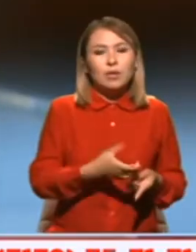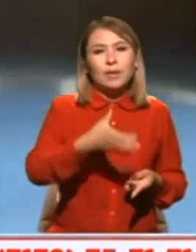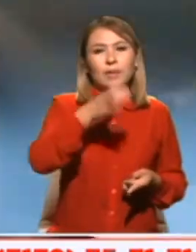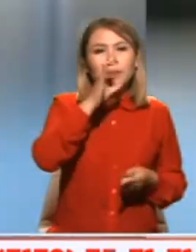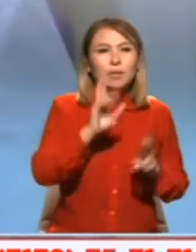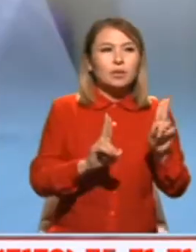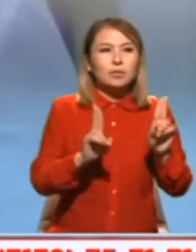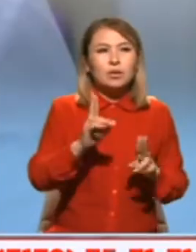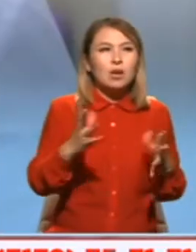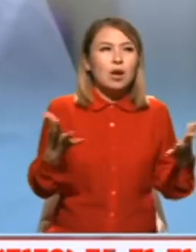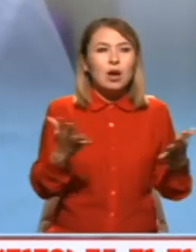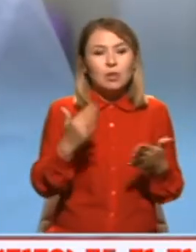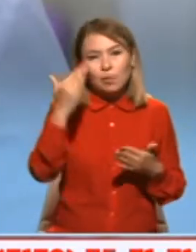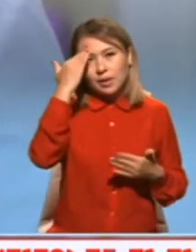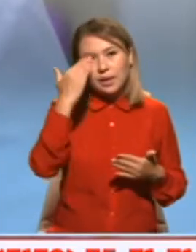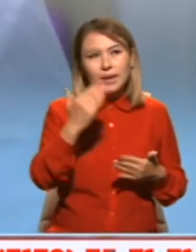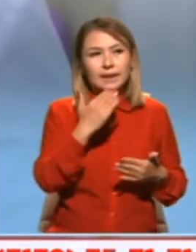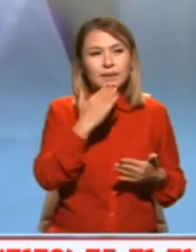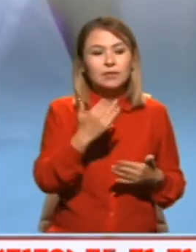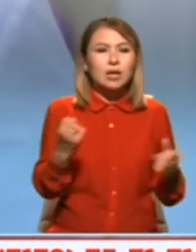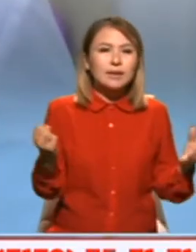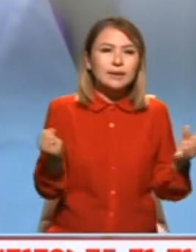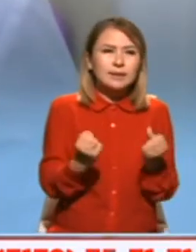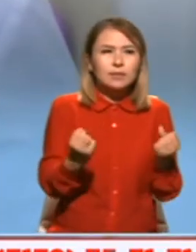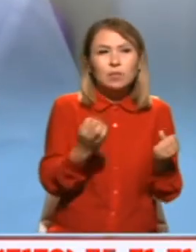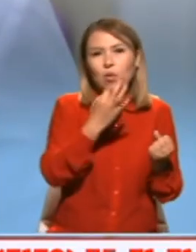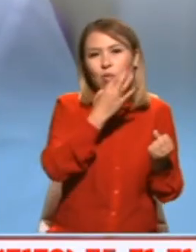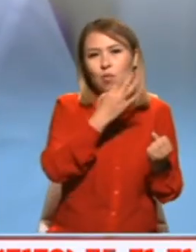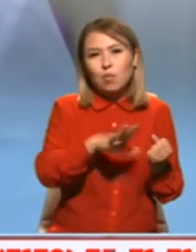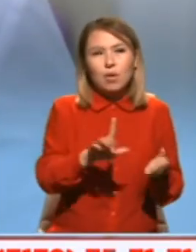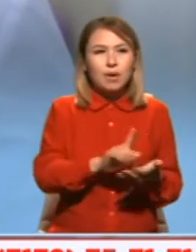тәртібі қандай? Жаз мезгілінде болсын, қыс мезгілінде